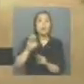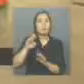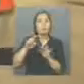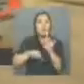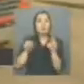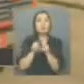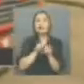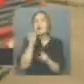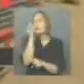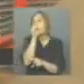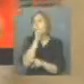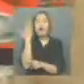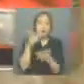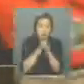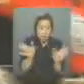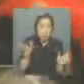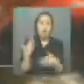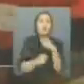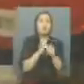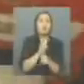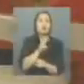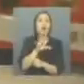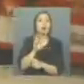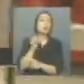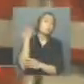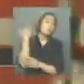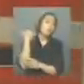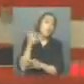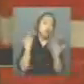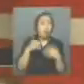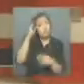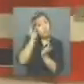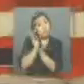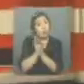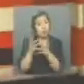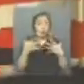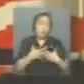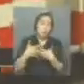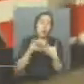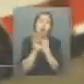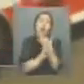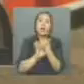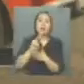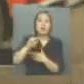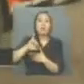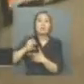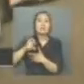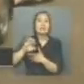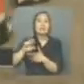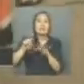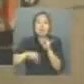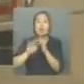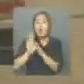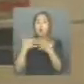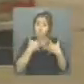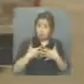ากขาดกันไปเมื่อปี2550ซึ่งตำรวจเมืองเบเวอรี่ฮิลรัฐลอสแองเจลิสของสหรัฐก็เปิดเผยว่าค